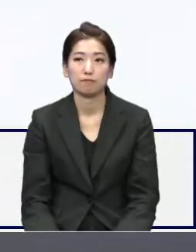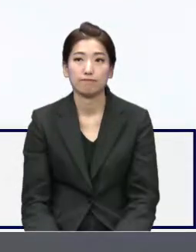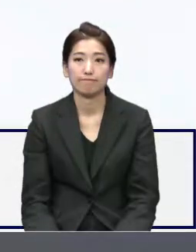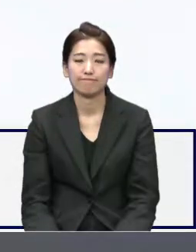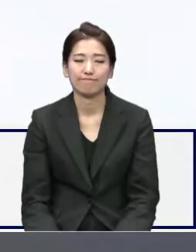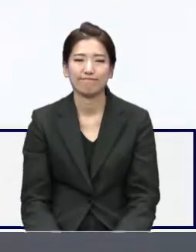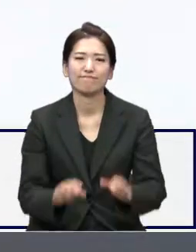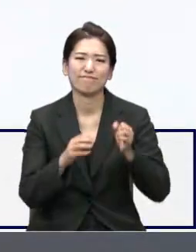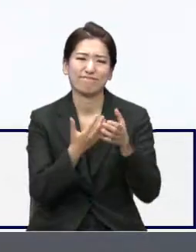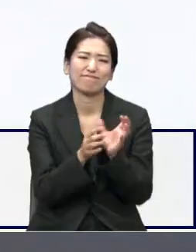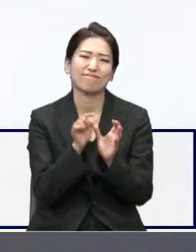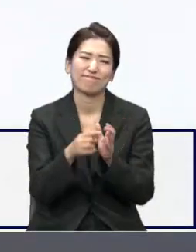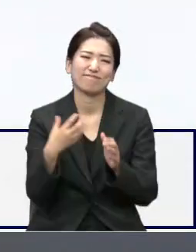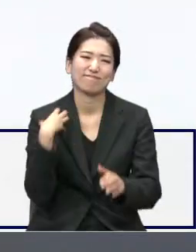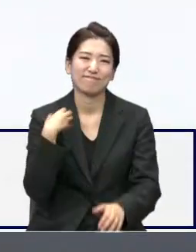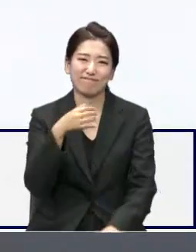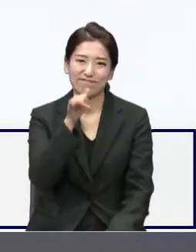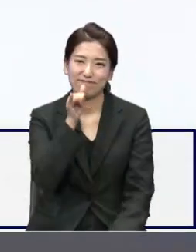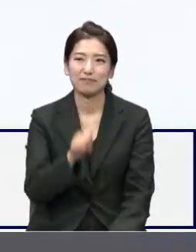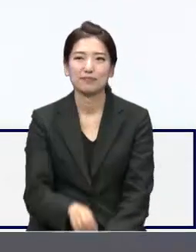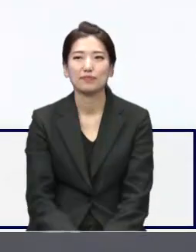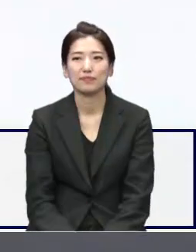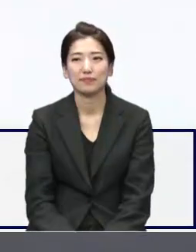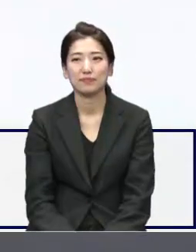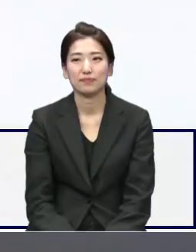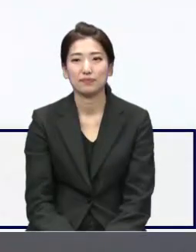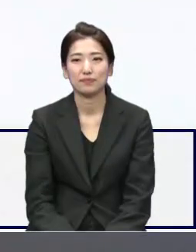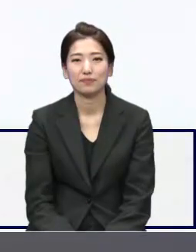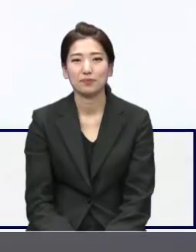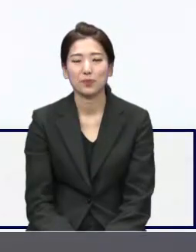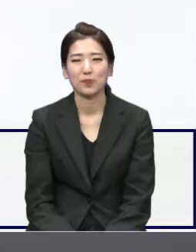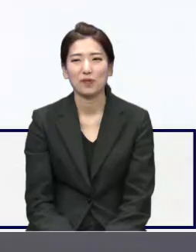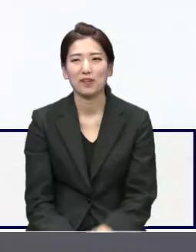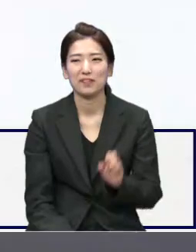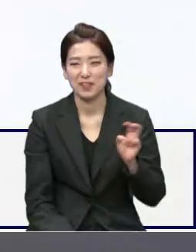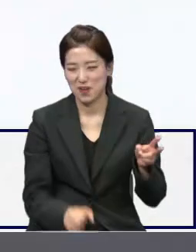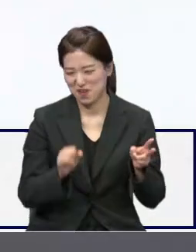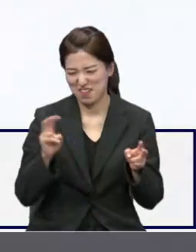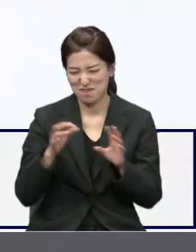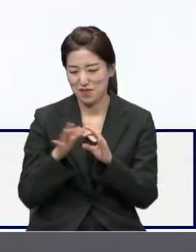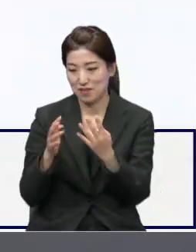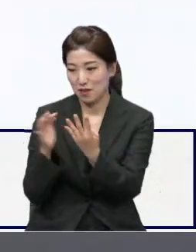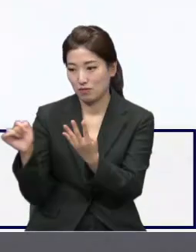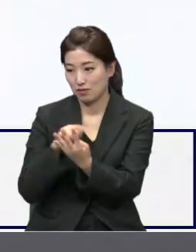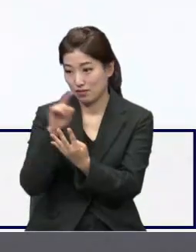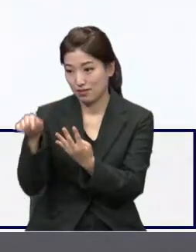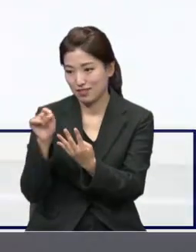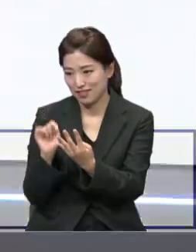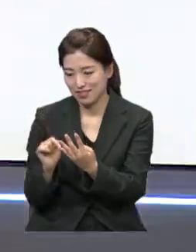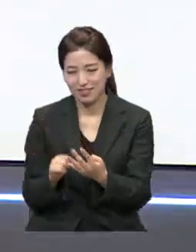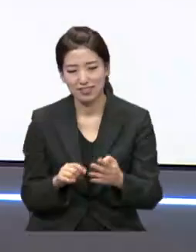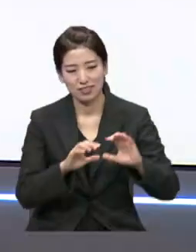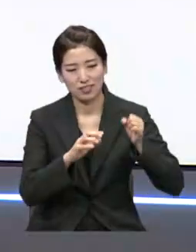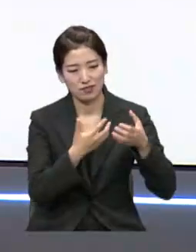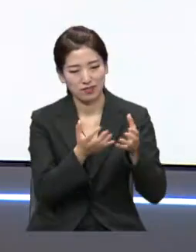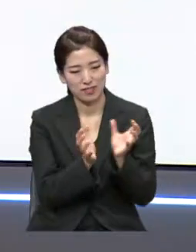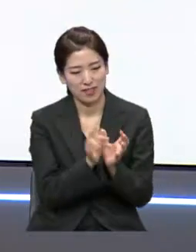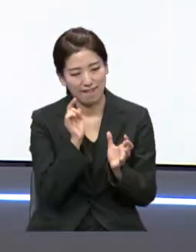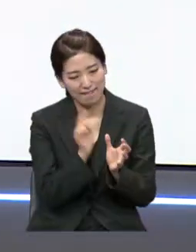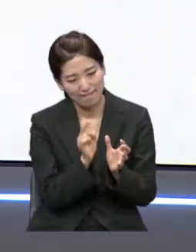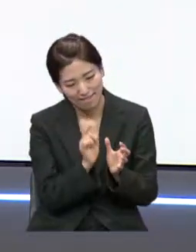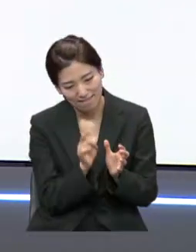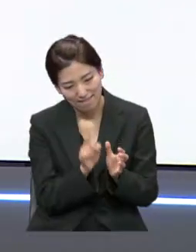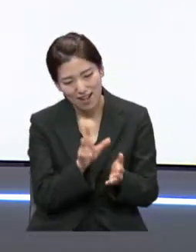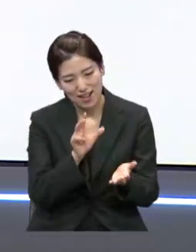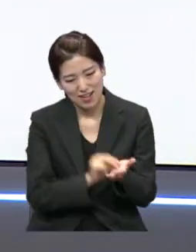않은 책임이 있다라고도 지금 뭐 여야 없이 지금 내분이 다 같이 약간 이런 비슷한 결의 얘기를